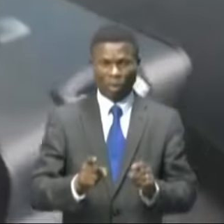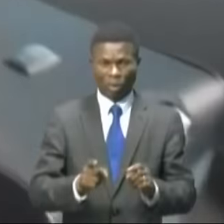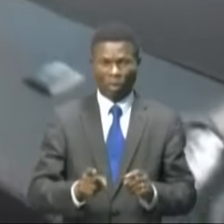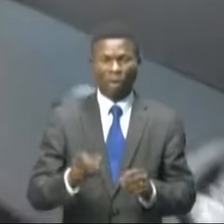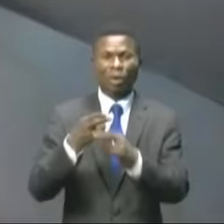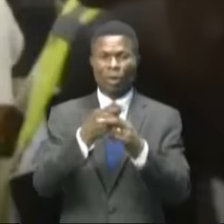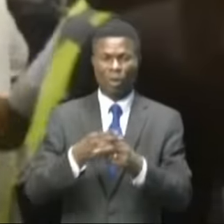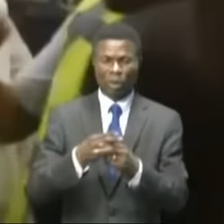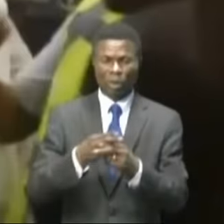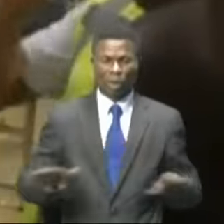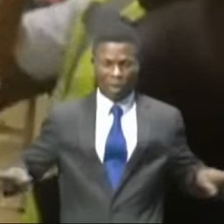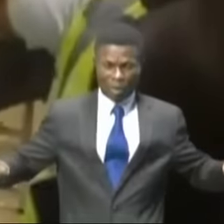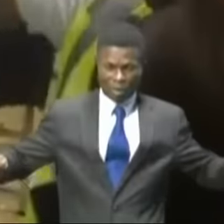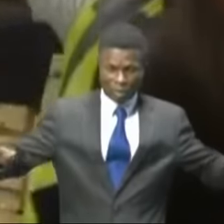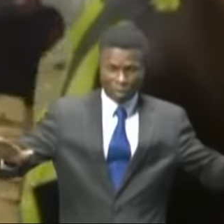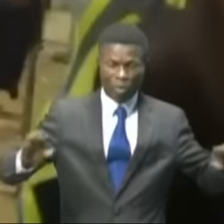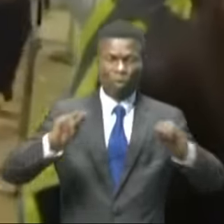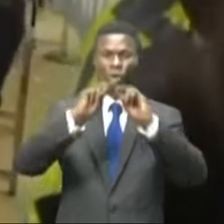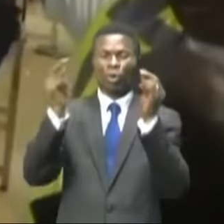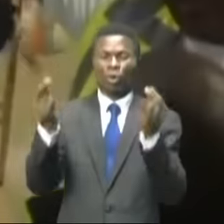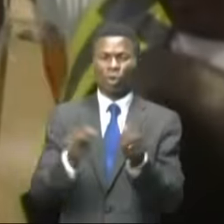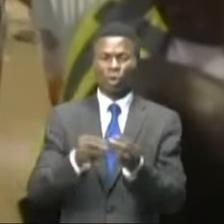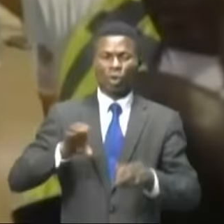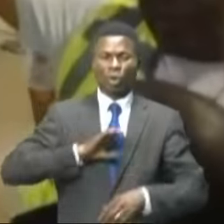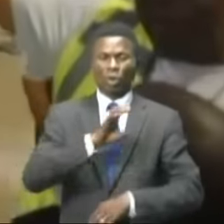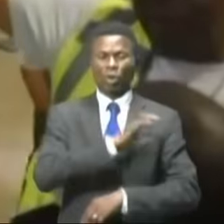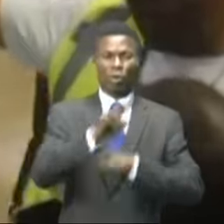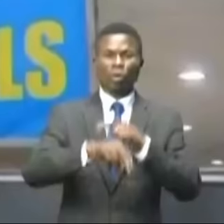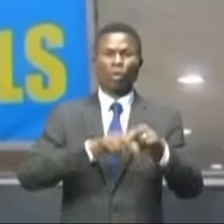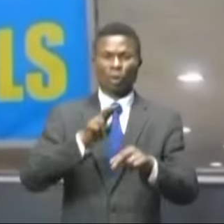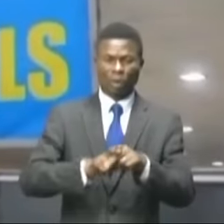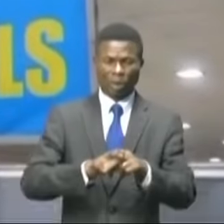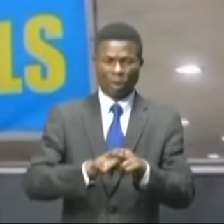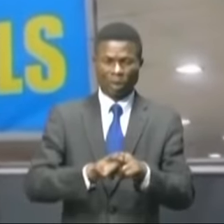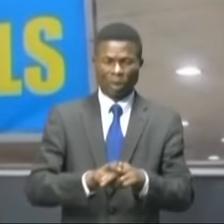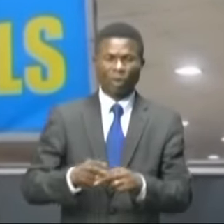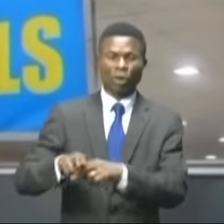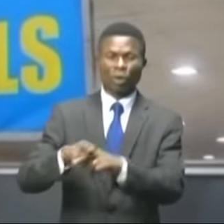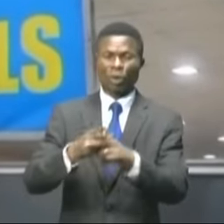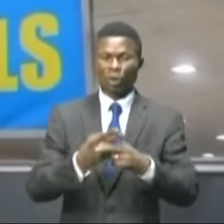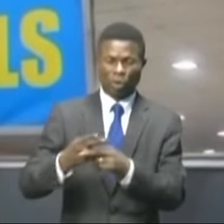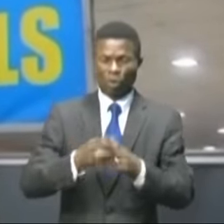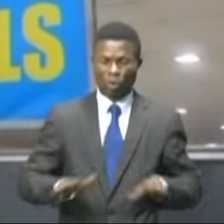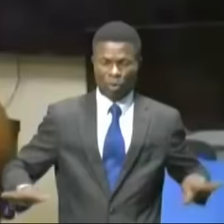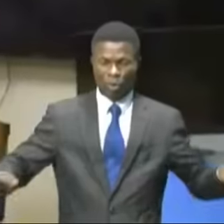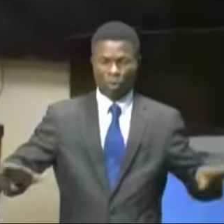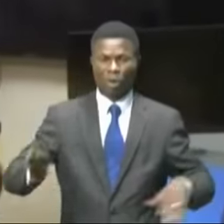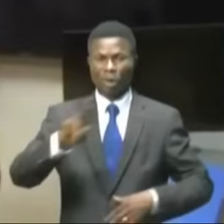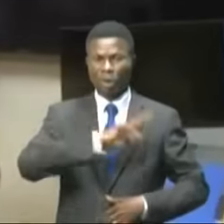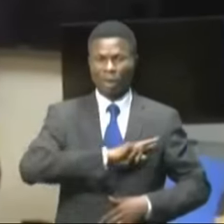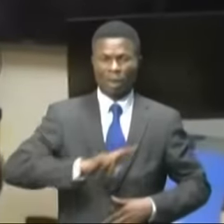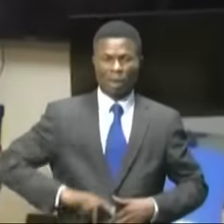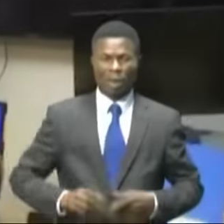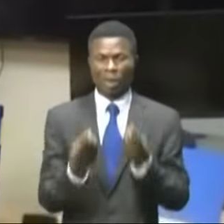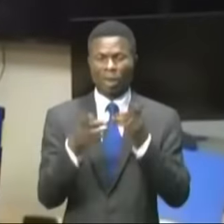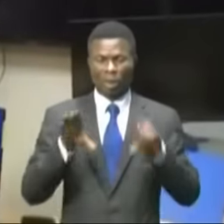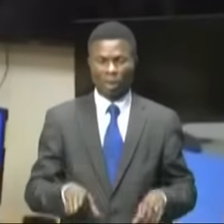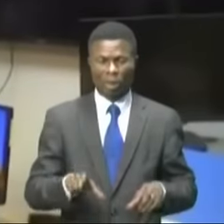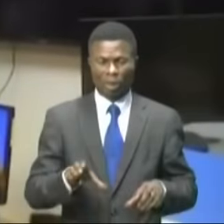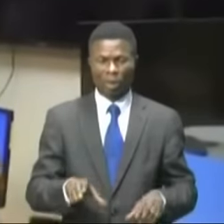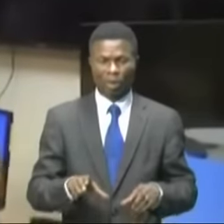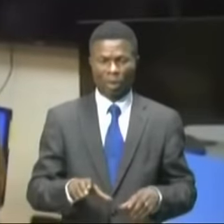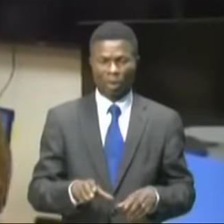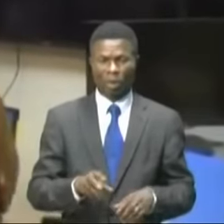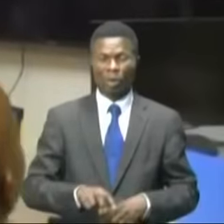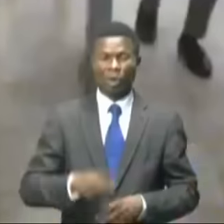sécurité aérienne que la délégation du Comité national des sûretés de l'aviation civile, la République démocratique du Congo, a effectué